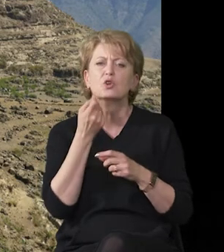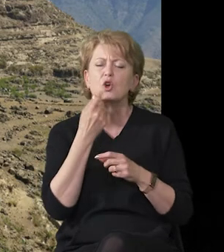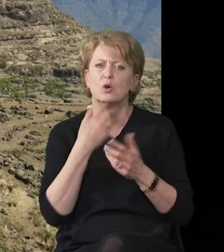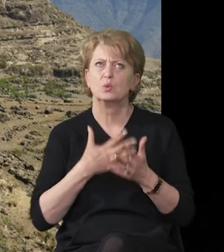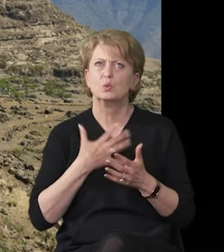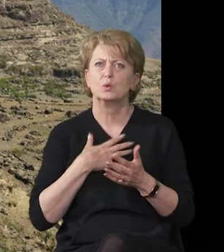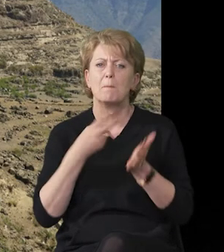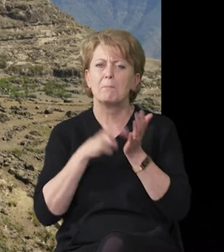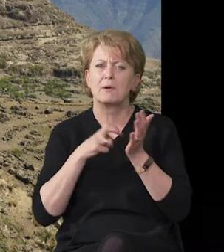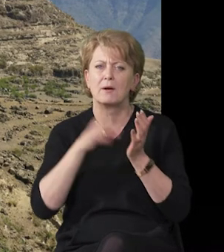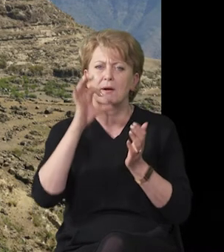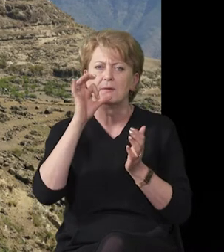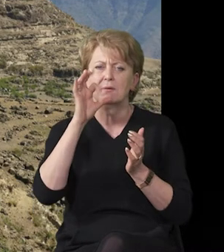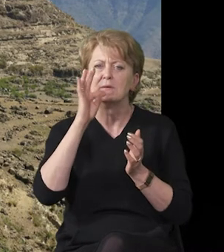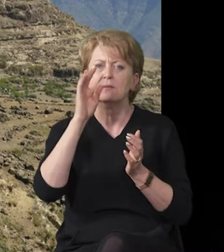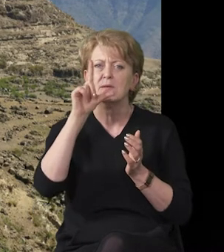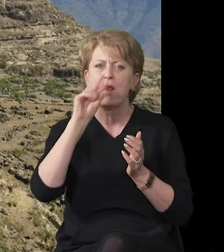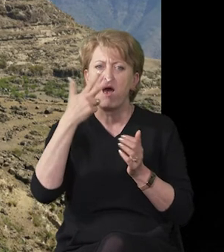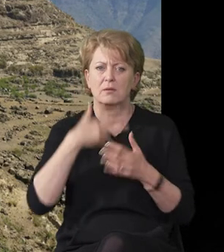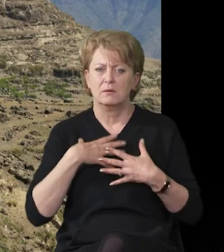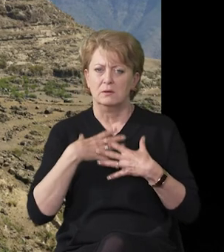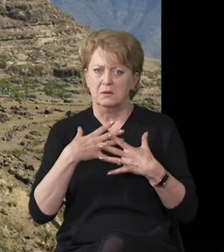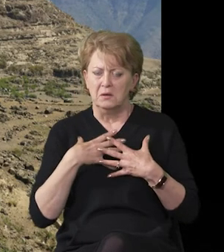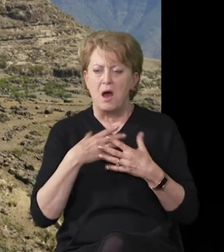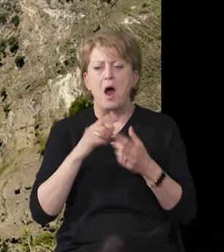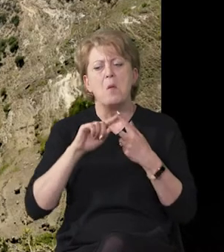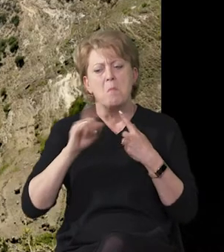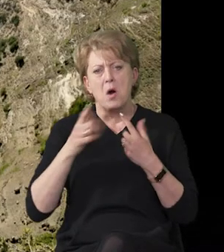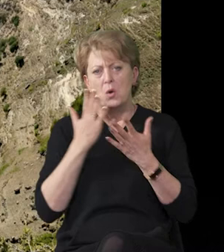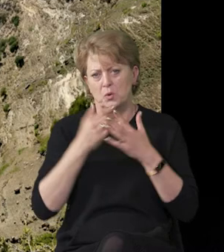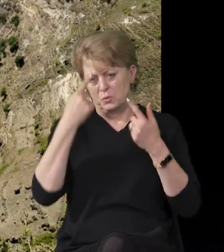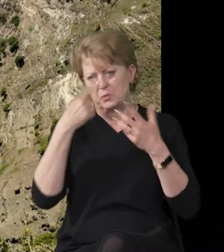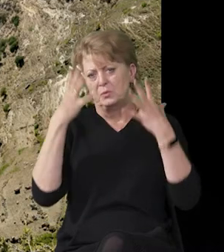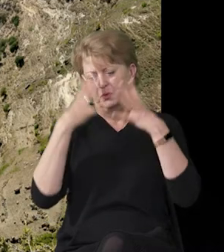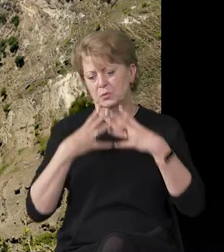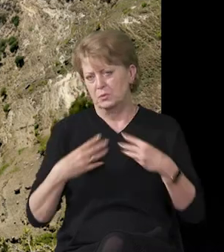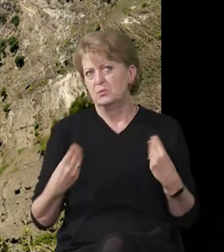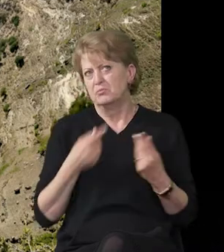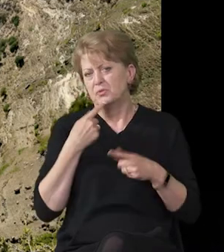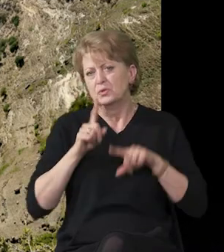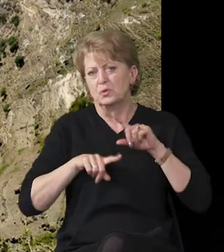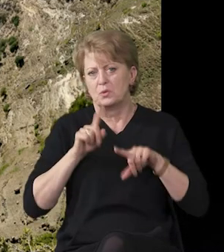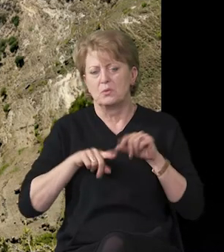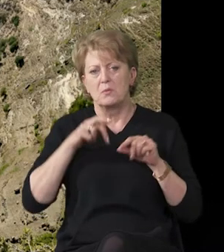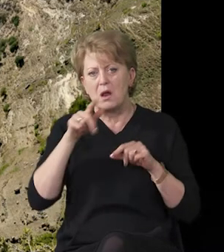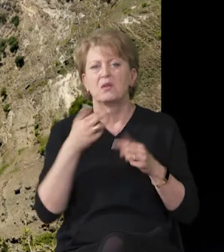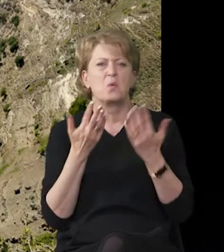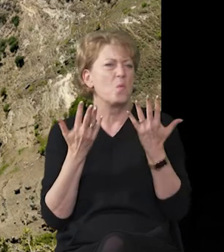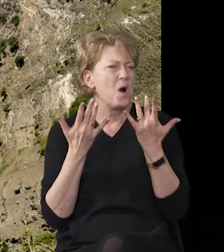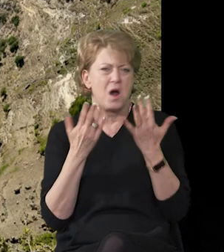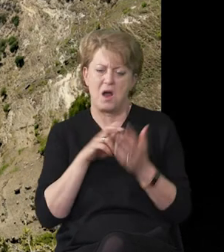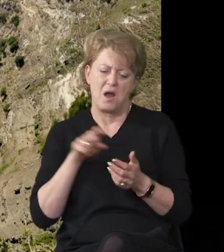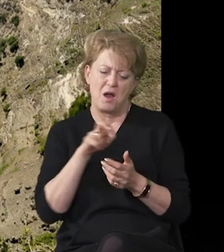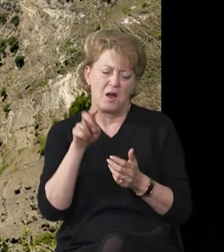pierwszych dniach mojego pobytu, ja nie miałem żadnych problemów, żeby tam się poruszać. Są to łatwe trasy, łatwe szlaki